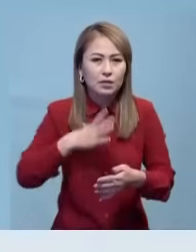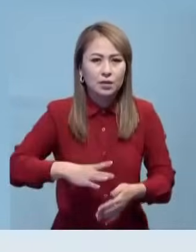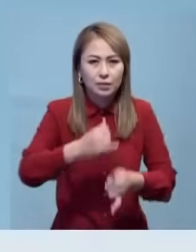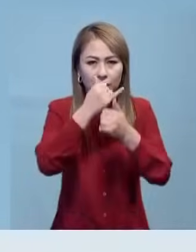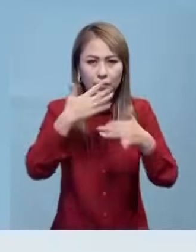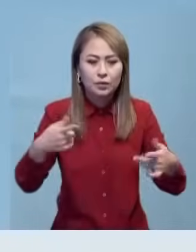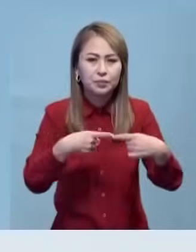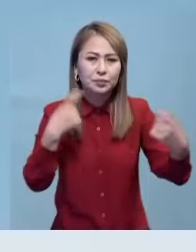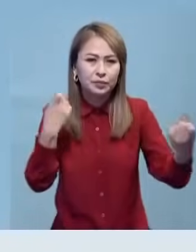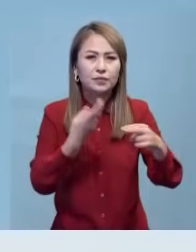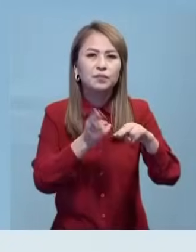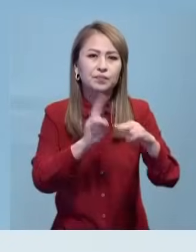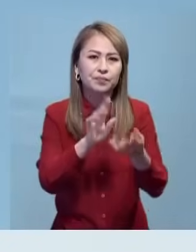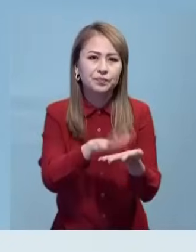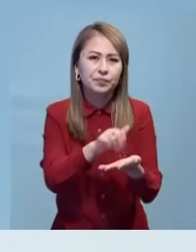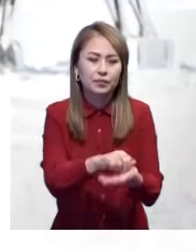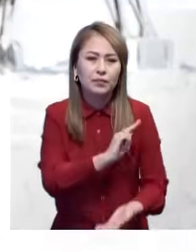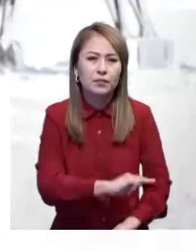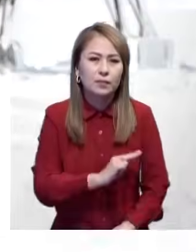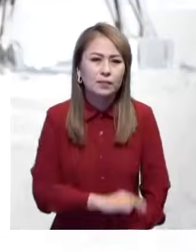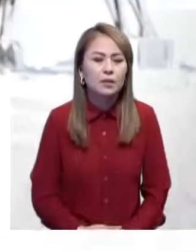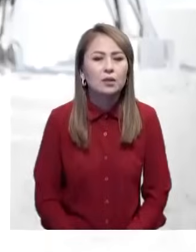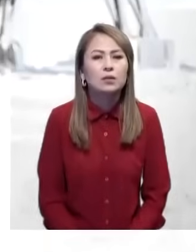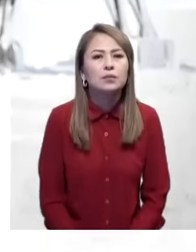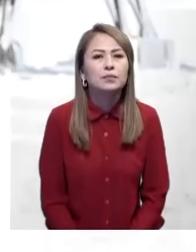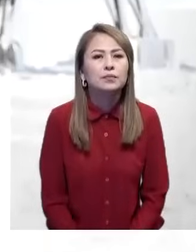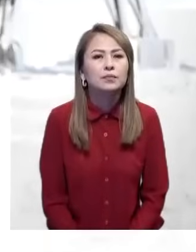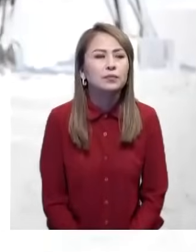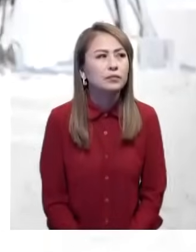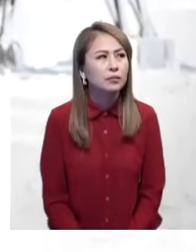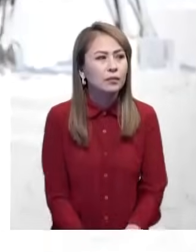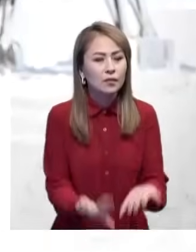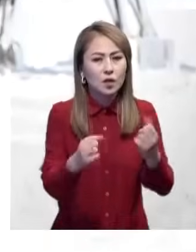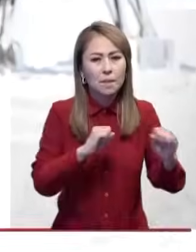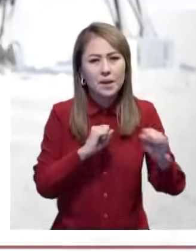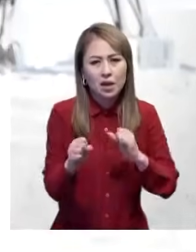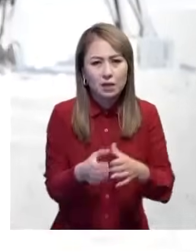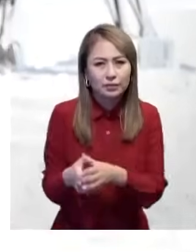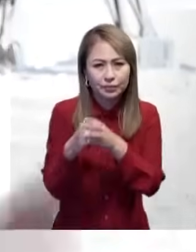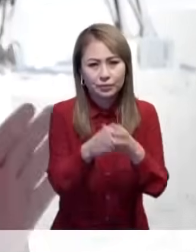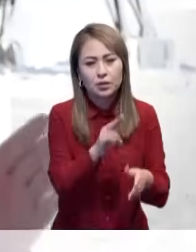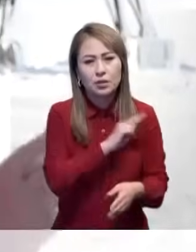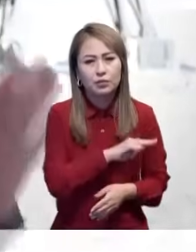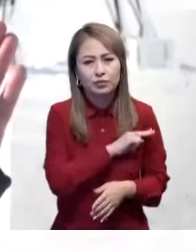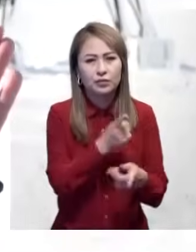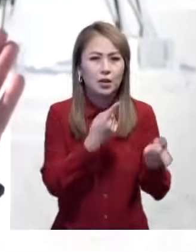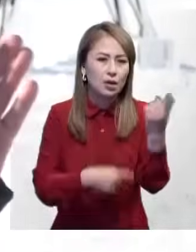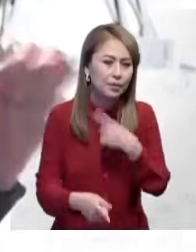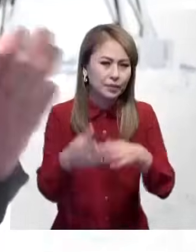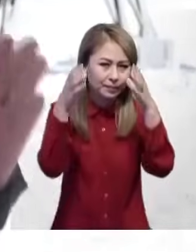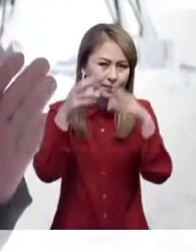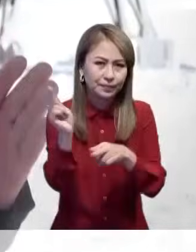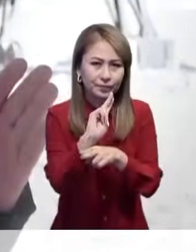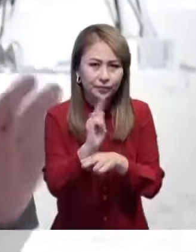орнына жеткен мамандар іске кірісті. Сейчас будет бригада уже прибыли, все. Қазір жөндеу жұмыстарын бастадық. Бағанды қайта қалпына